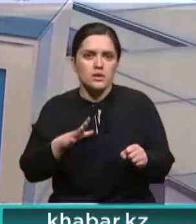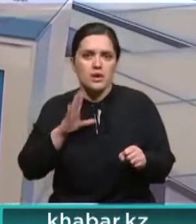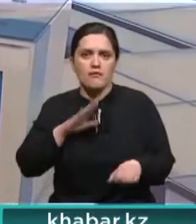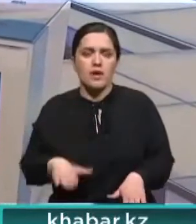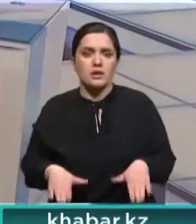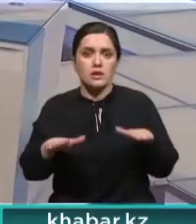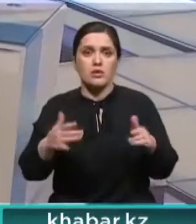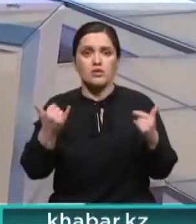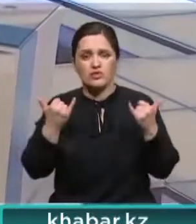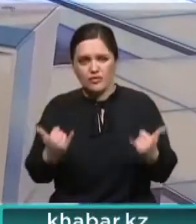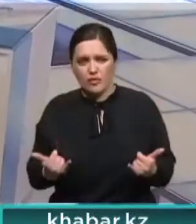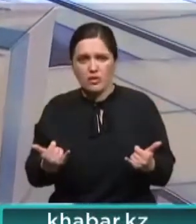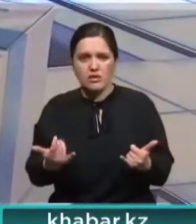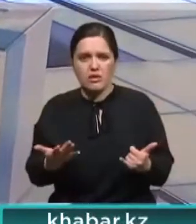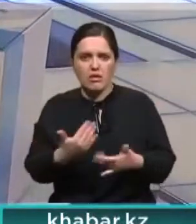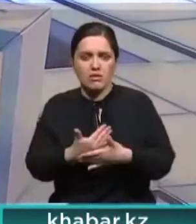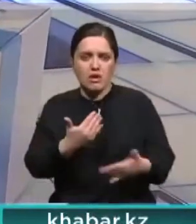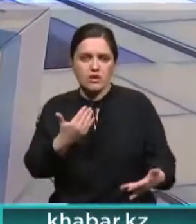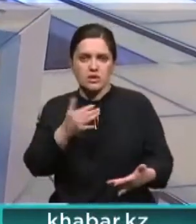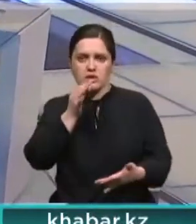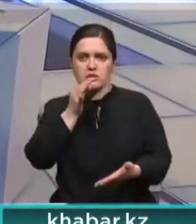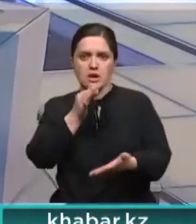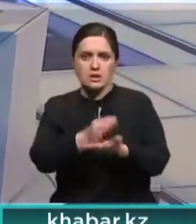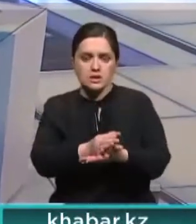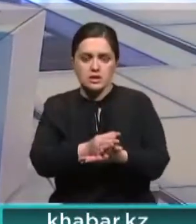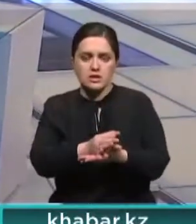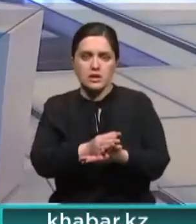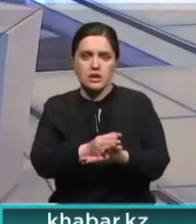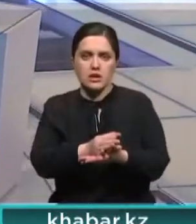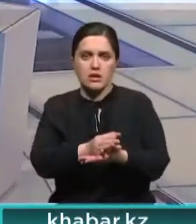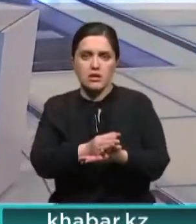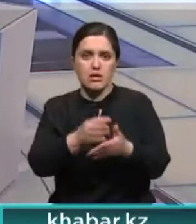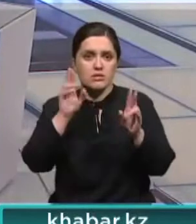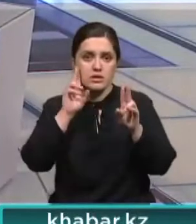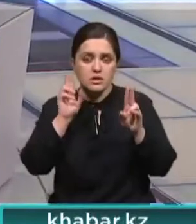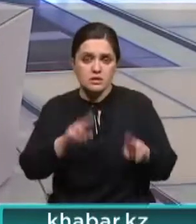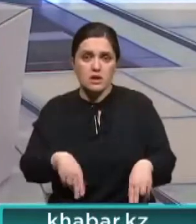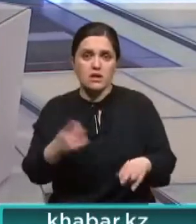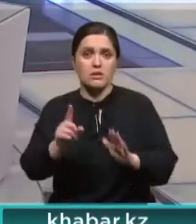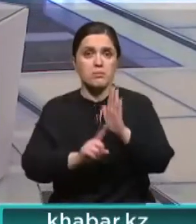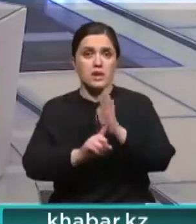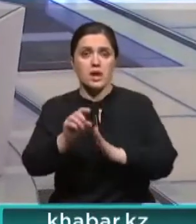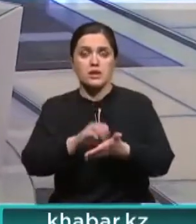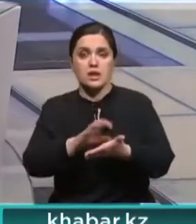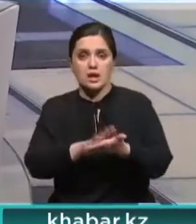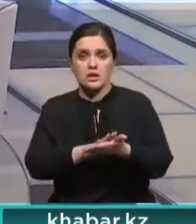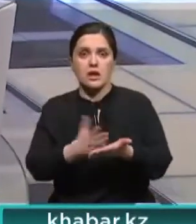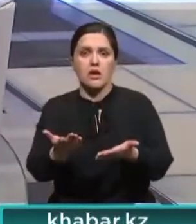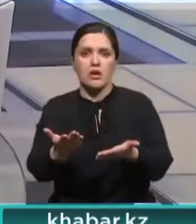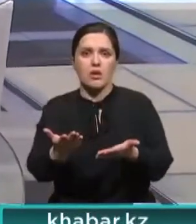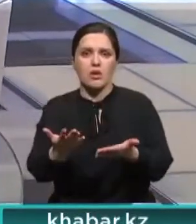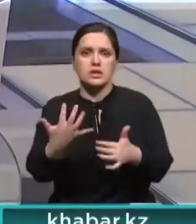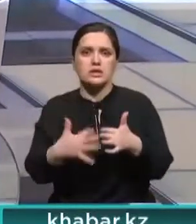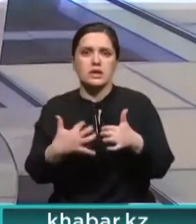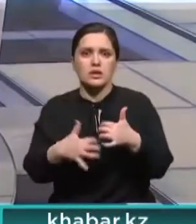день спрогнозировать наводнение, для прогноза необходимы исходные данные, такие как это показатели